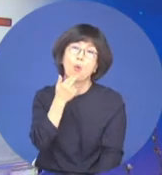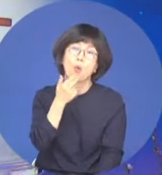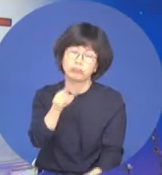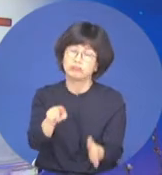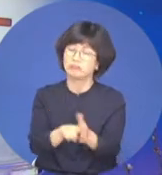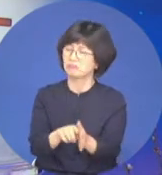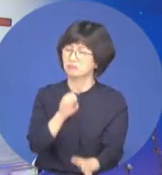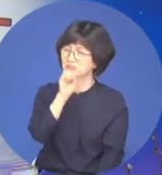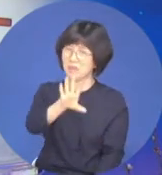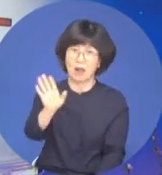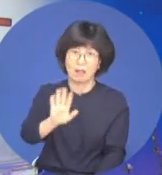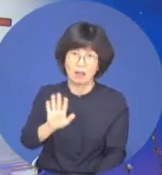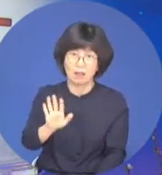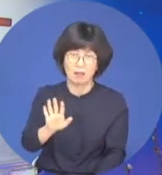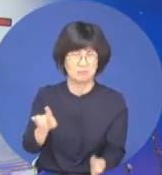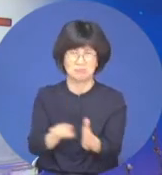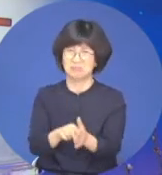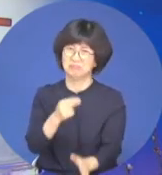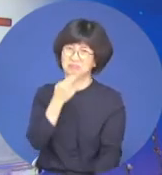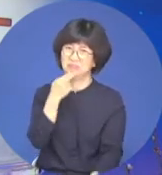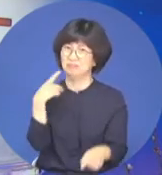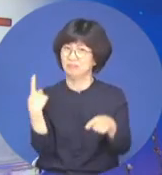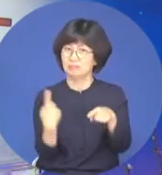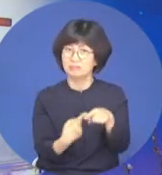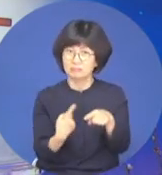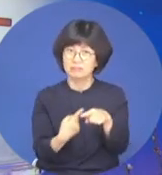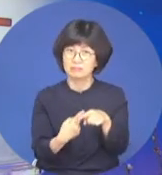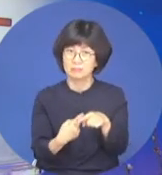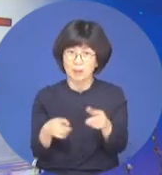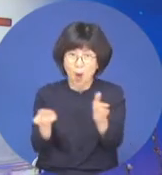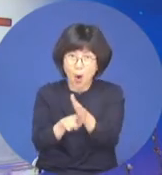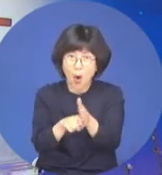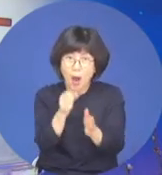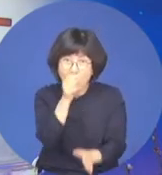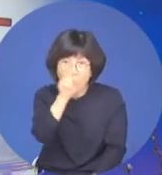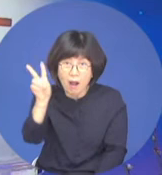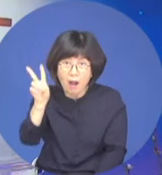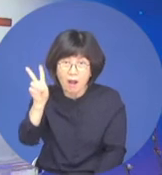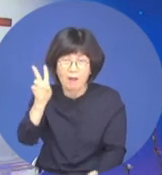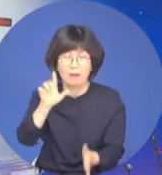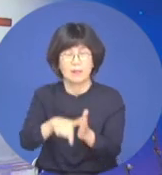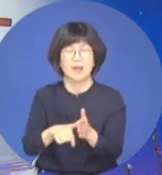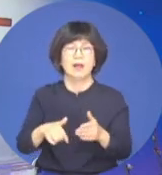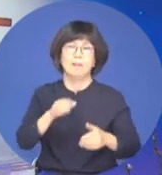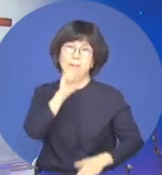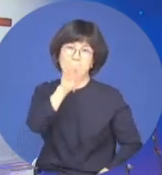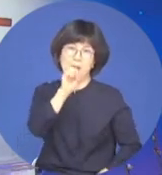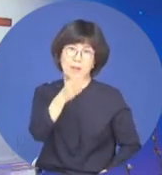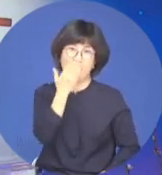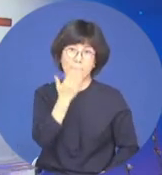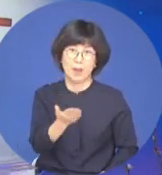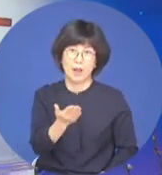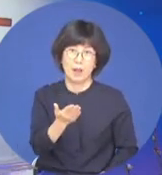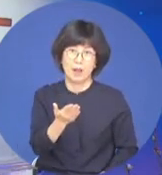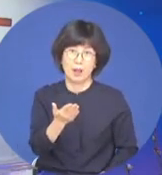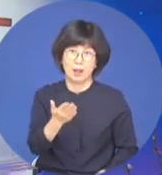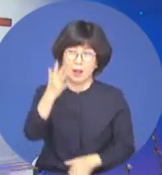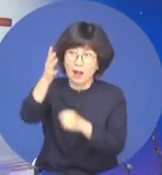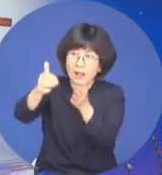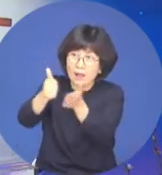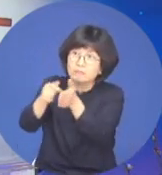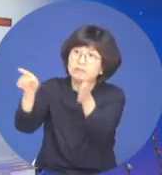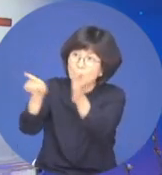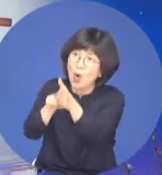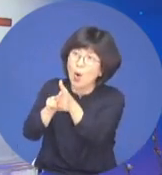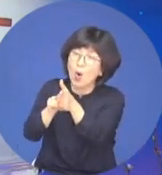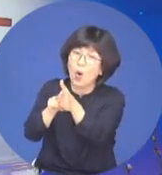않아. 신뢰하지 않는 것입니다. 신뢰하면 말하게 돼 있죠. 절대적인 하나님을 절대적으로 신뢰한다면 이